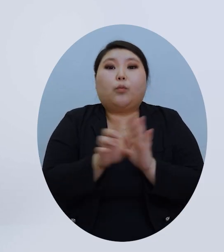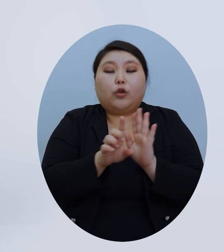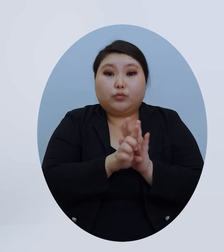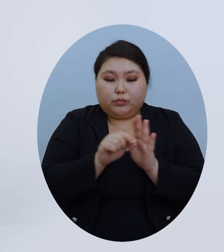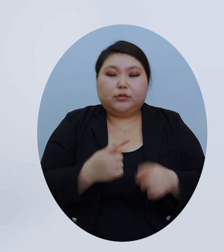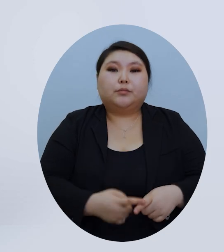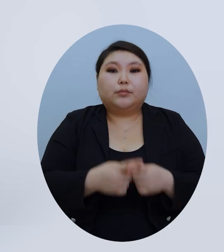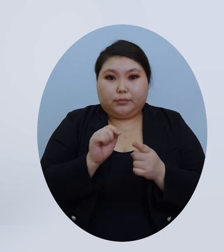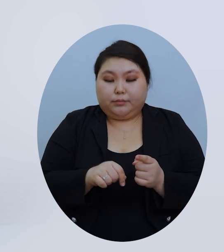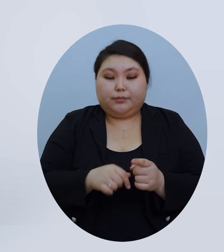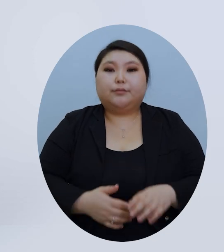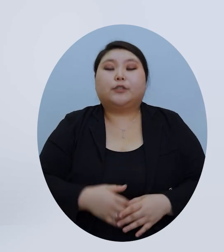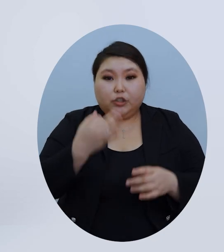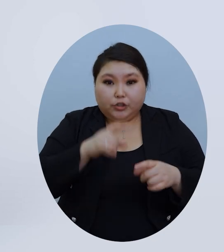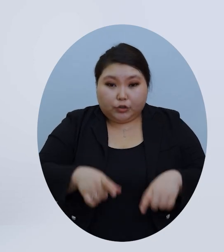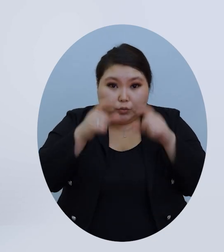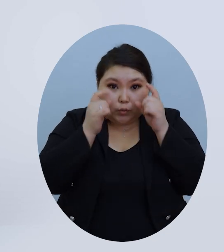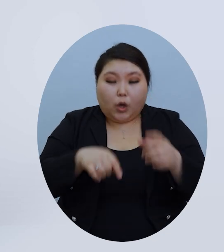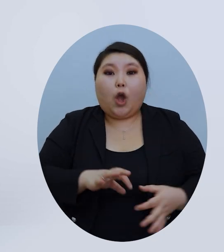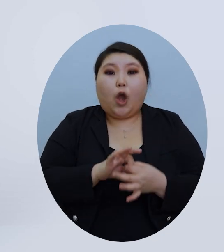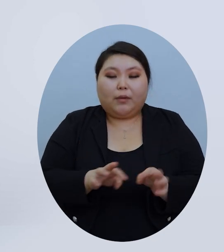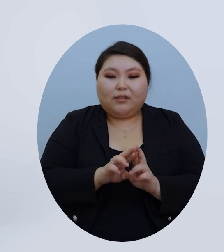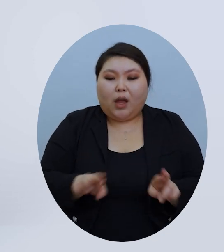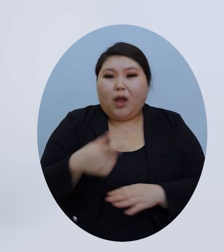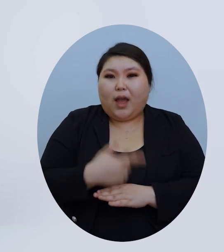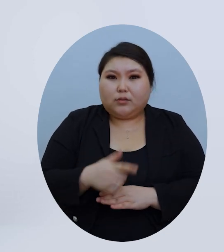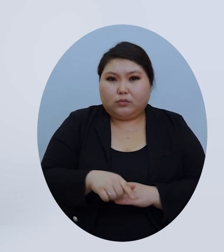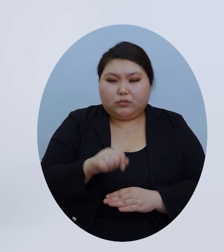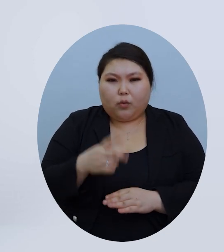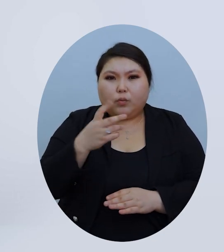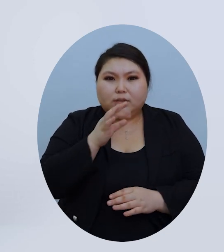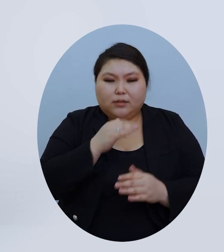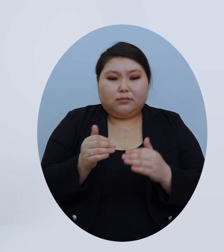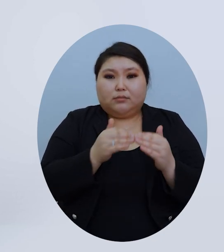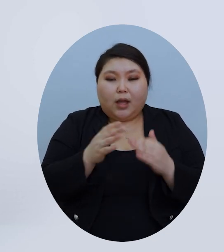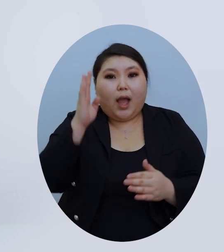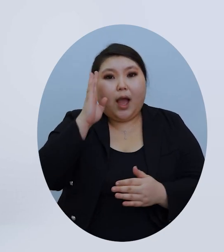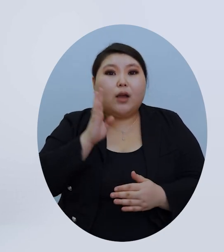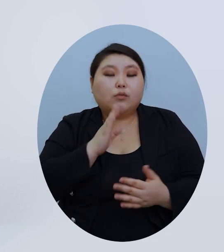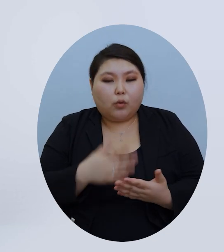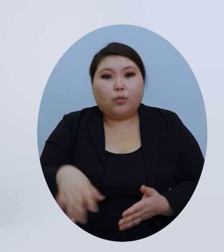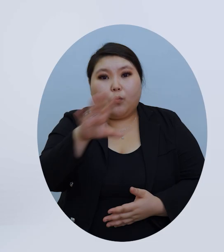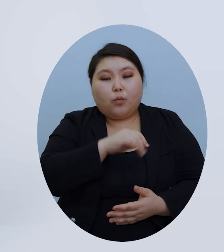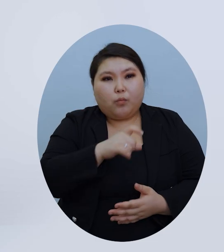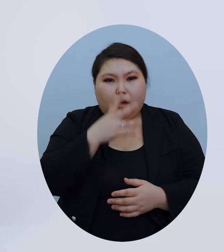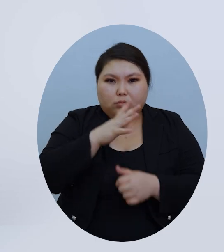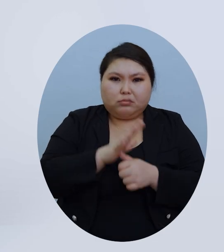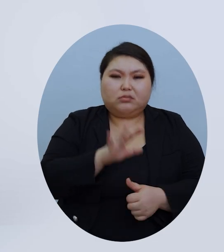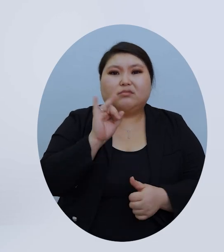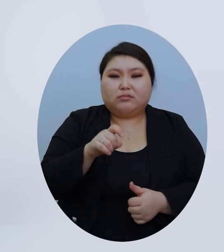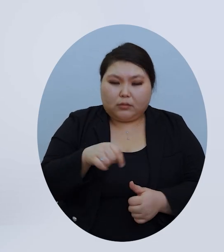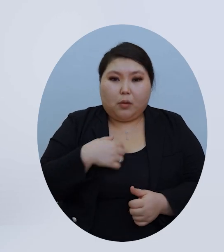зөөхтэй холбоотой ялгуурлан гадуурхалт үе тэнгийнхэн болон эцэг эхчүүд бусад хүмүүсээс их ирдэг. Бидний одоо амьдарч байгаа нийгэмд